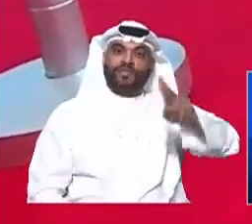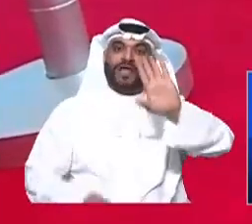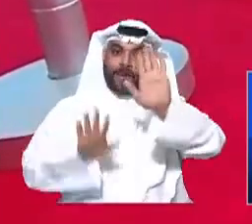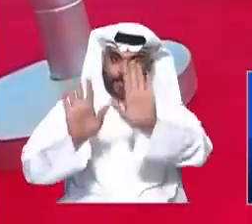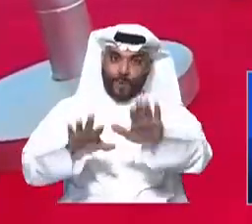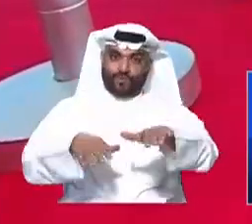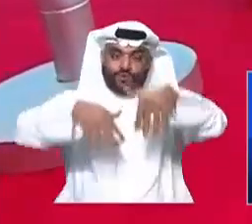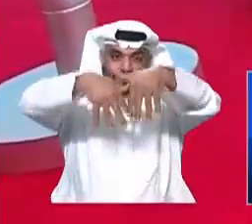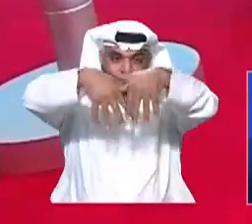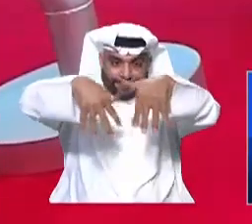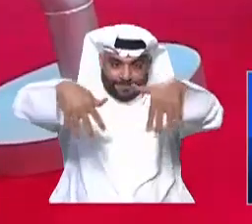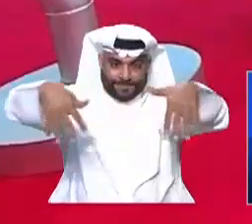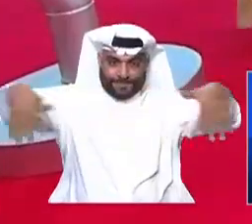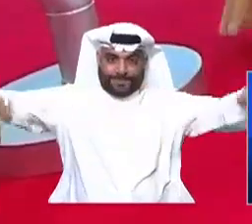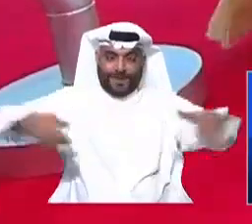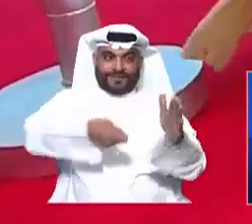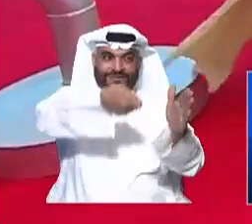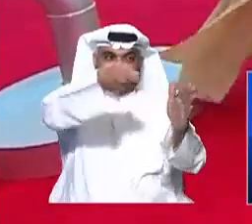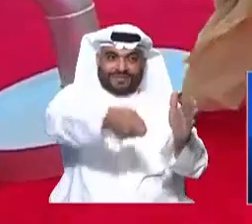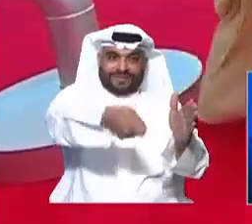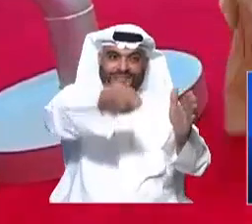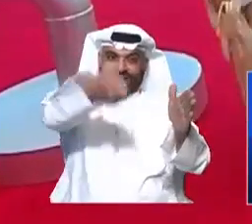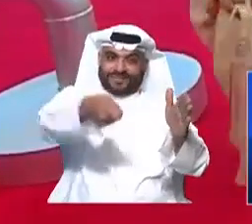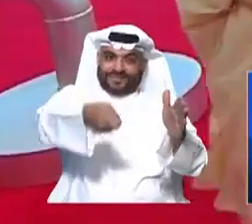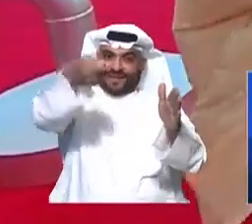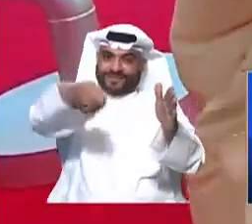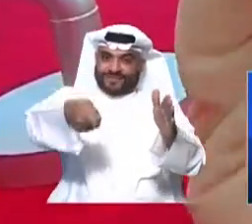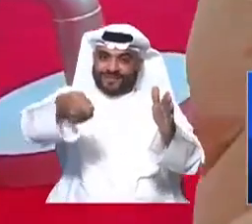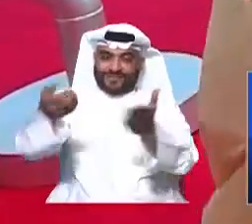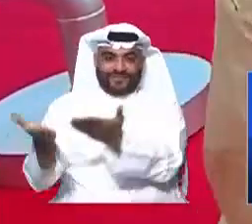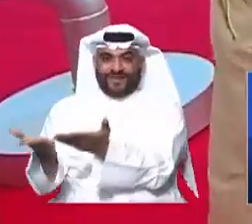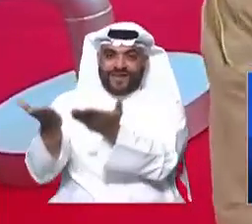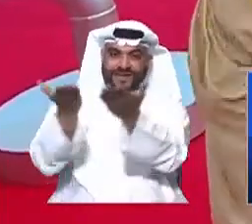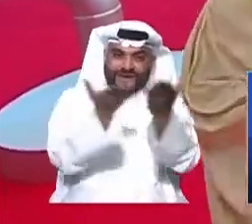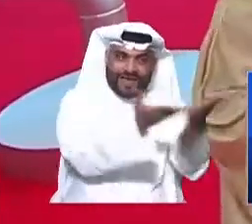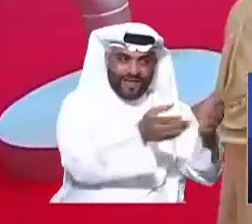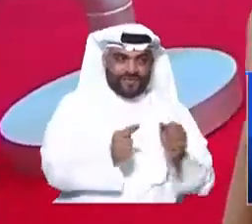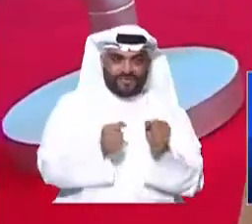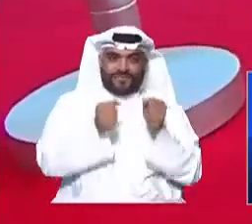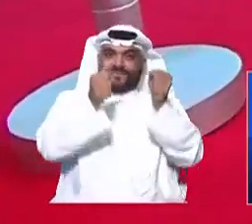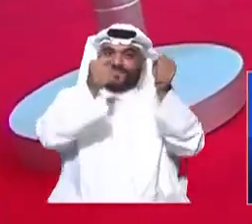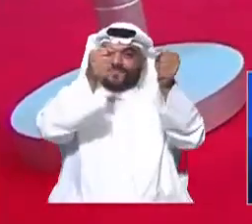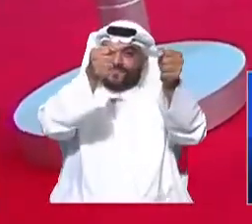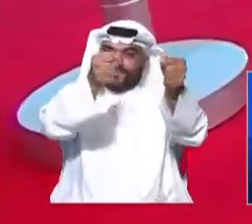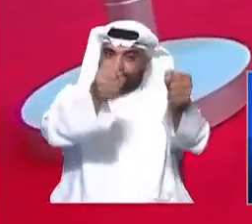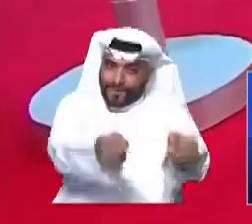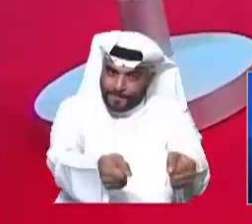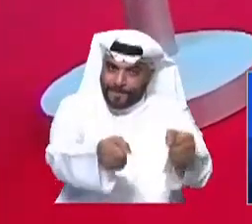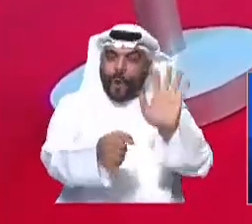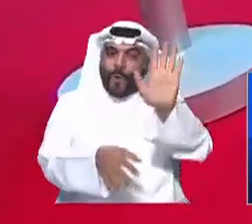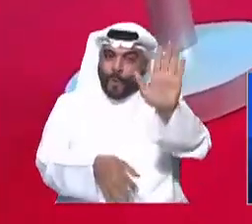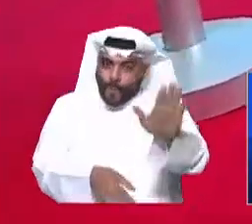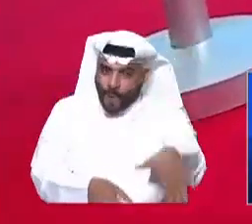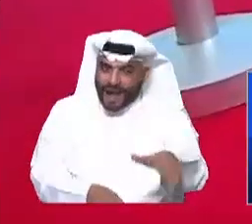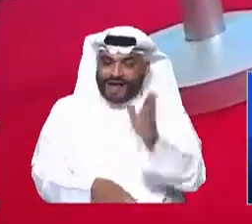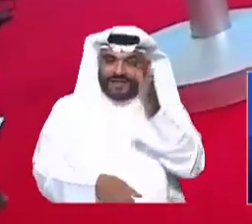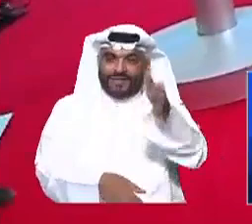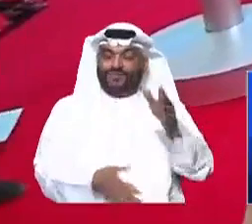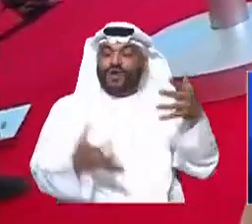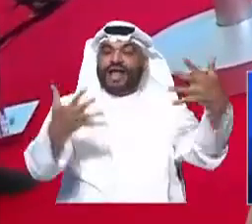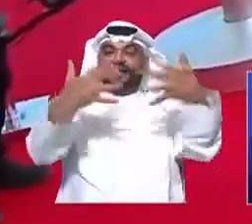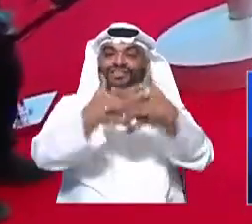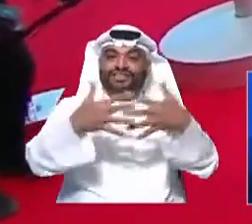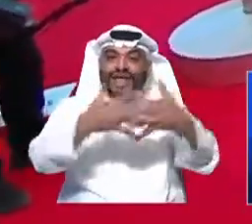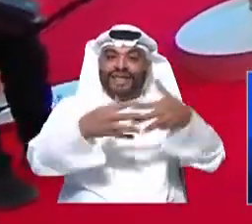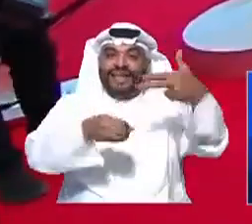اللطيف الفارس، ونائب رئيس مجلس الإدارة والرئيس التنفيذي لمؤسسة البترول الكويتية الشيخ نواف سعود الناصر